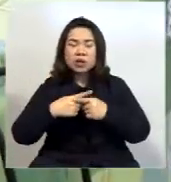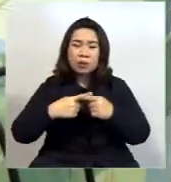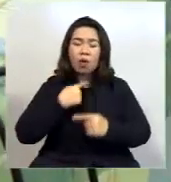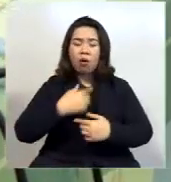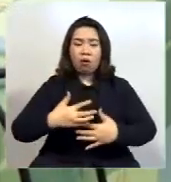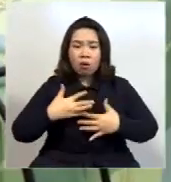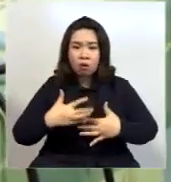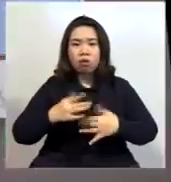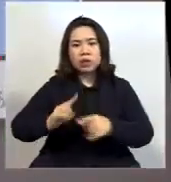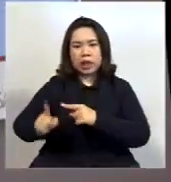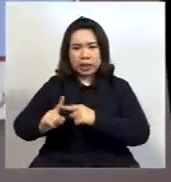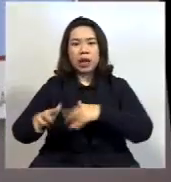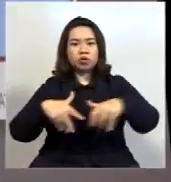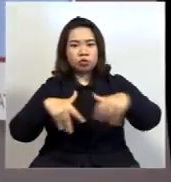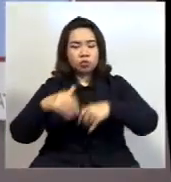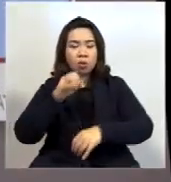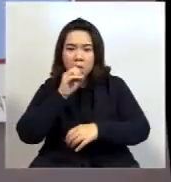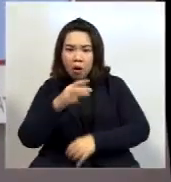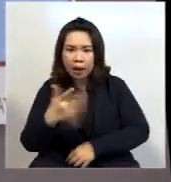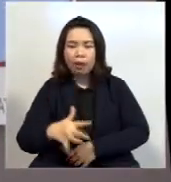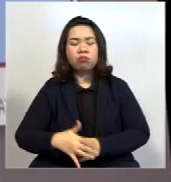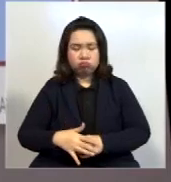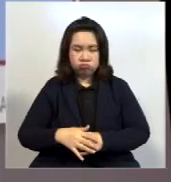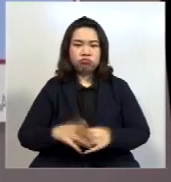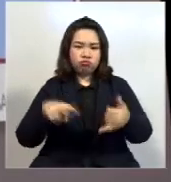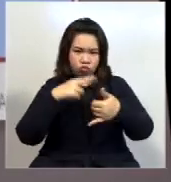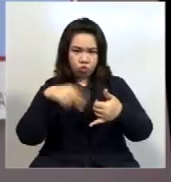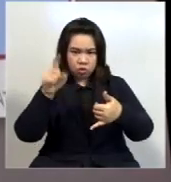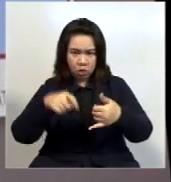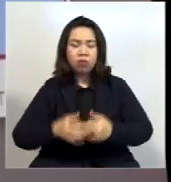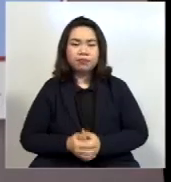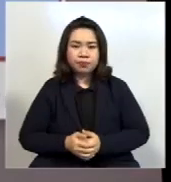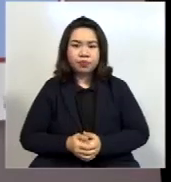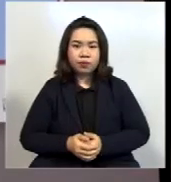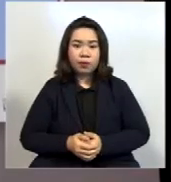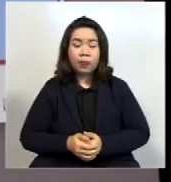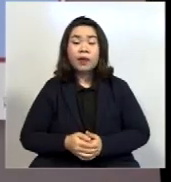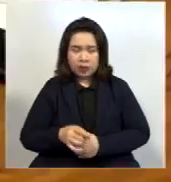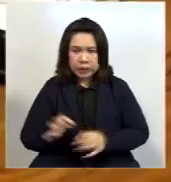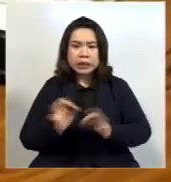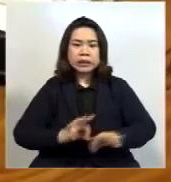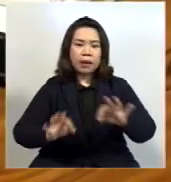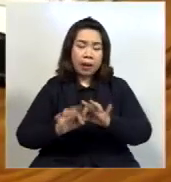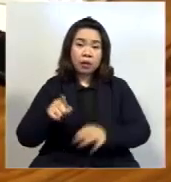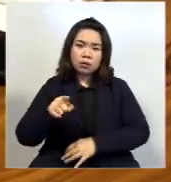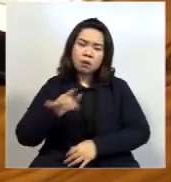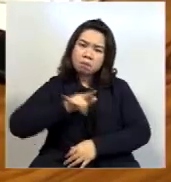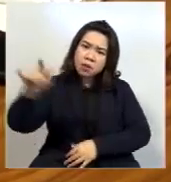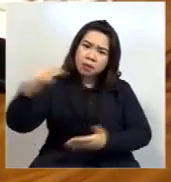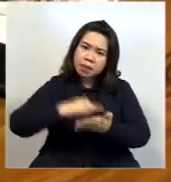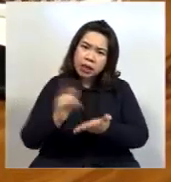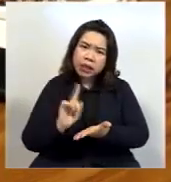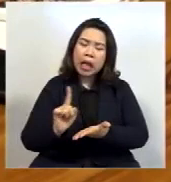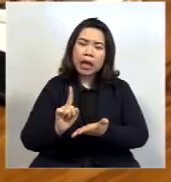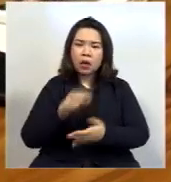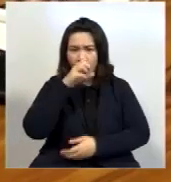อบอันนี้คุณหมอเขาก็บอกประชาชนในพื้นที่ไปเลยว่าให้ไปพบแพทย์ทันทีนะคะและที่สำคัญต้องแจ้งประวัติการเดินทางด้วยห้ามป